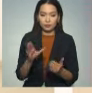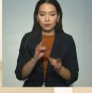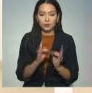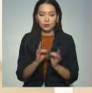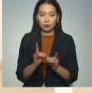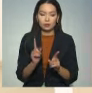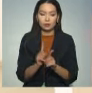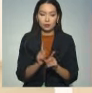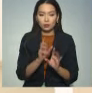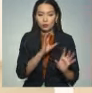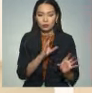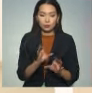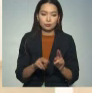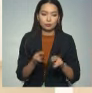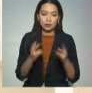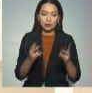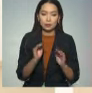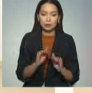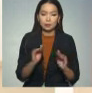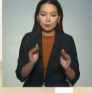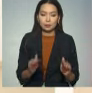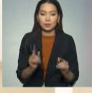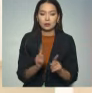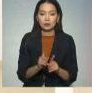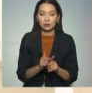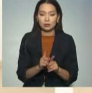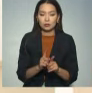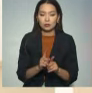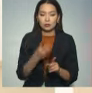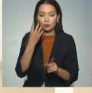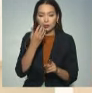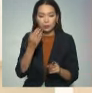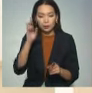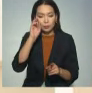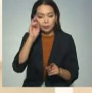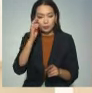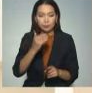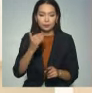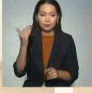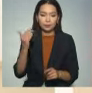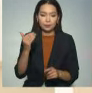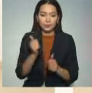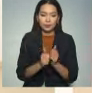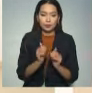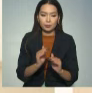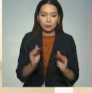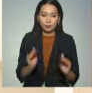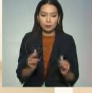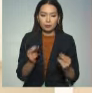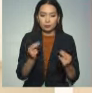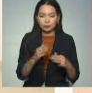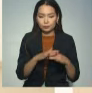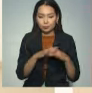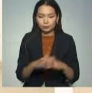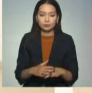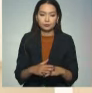орын қажет. Біз оларды енді балаларға хостелдардан мемлекет тарапынан әр балаға қаражат бөліп, ваучер